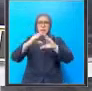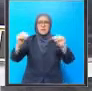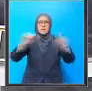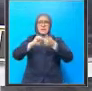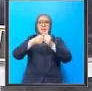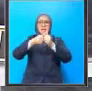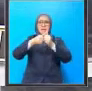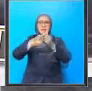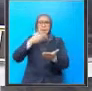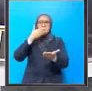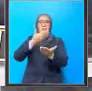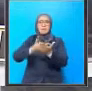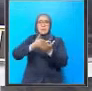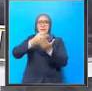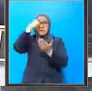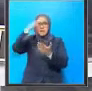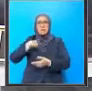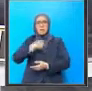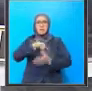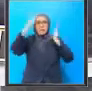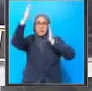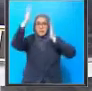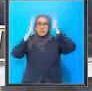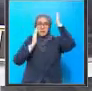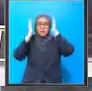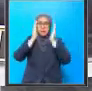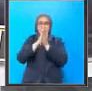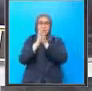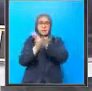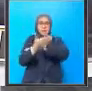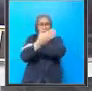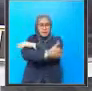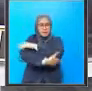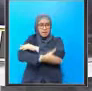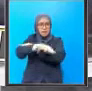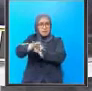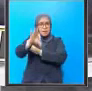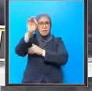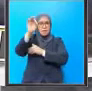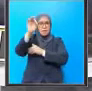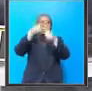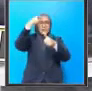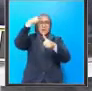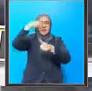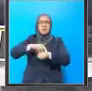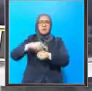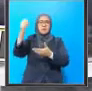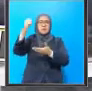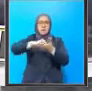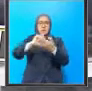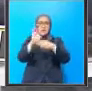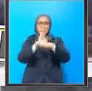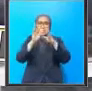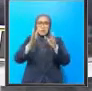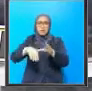juga jadi negara utama bagi pelabur asing. Yang seterusnya,